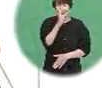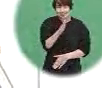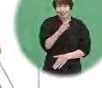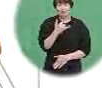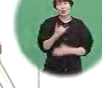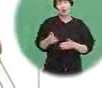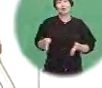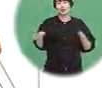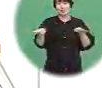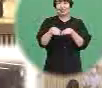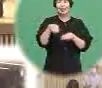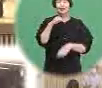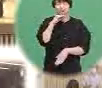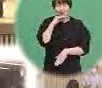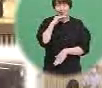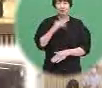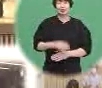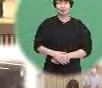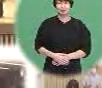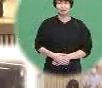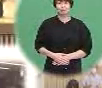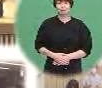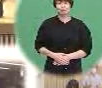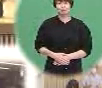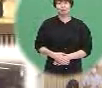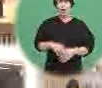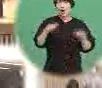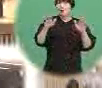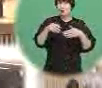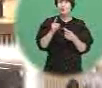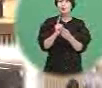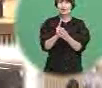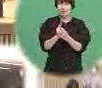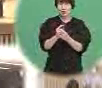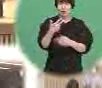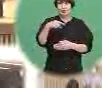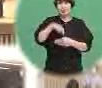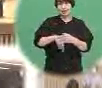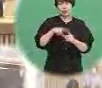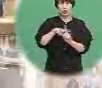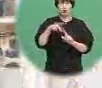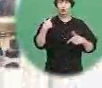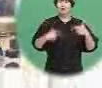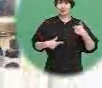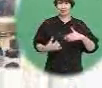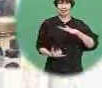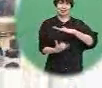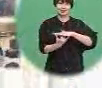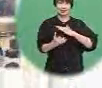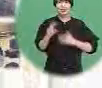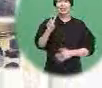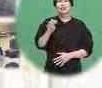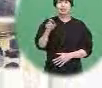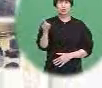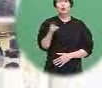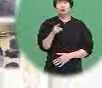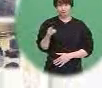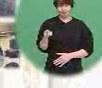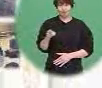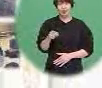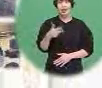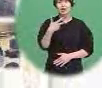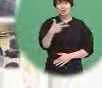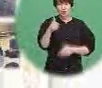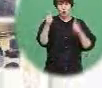てます募集大賞は市内の小学生で定員は30人